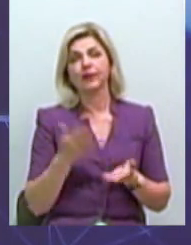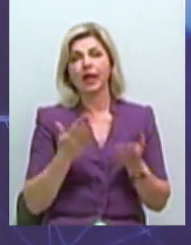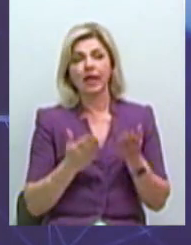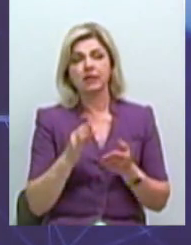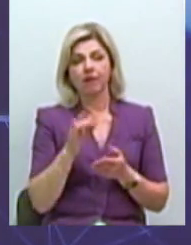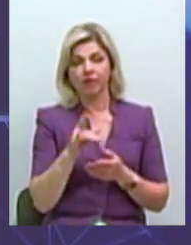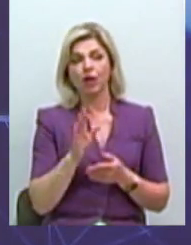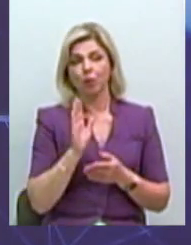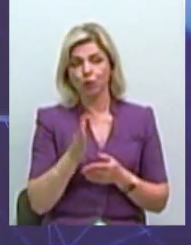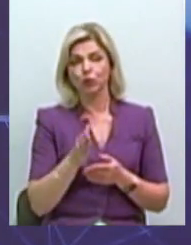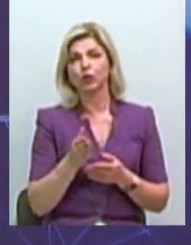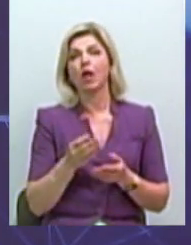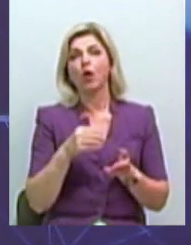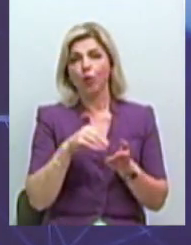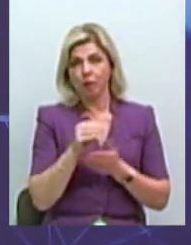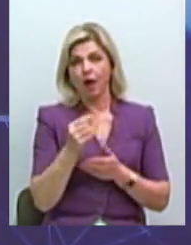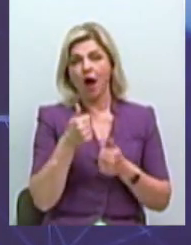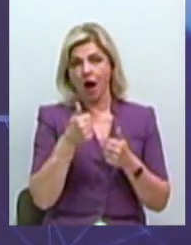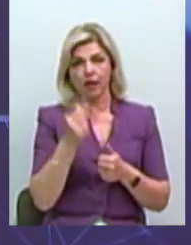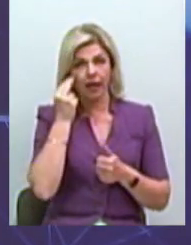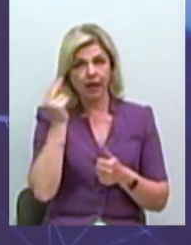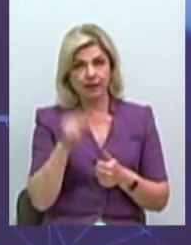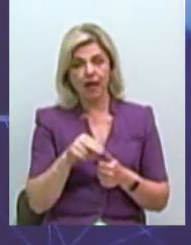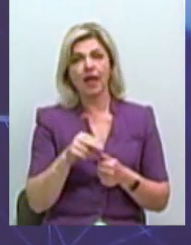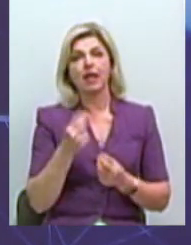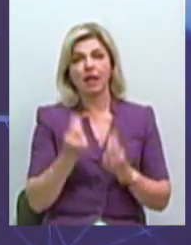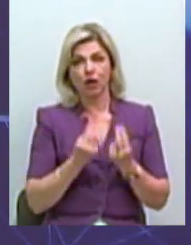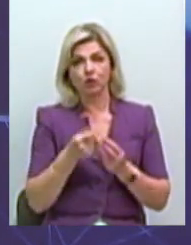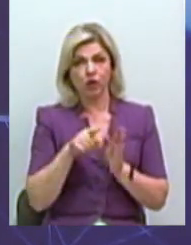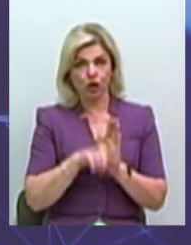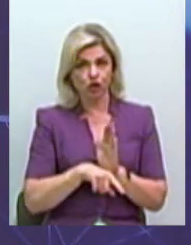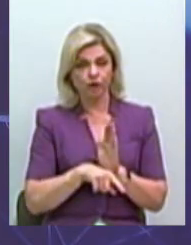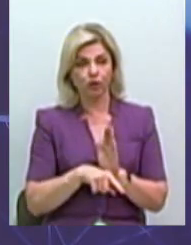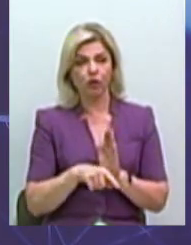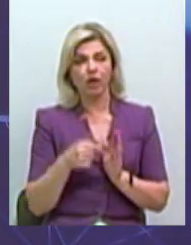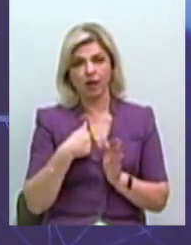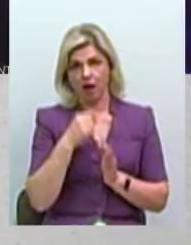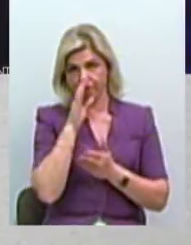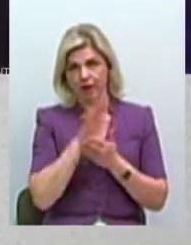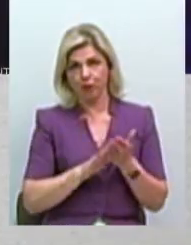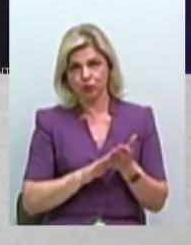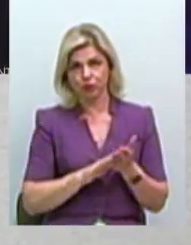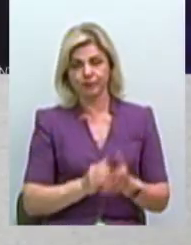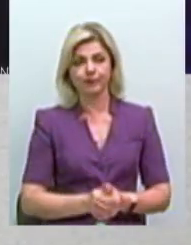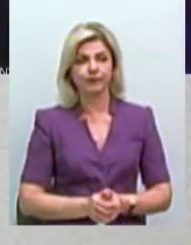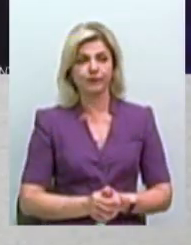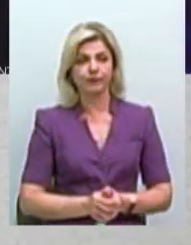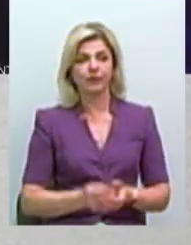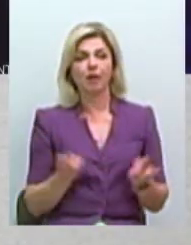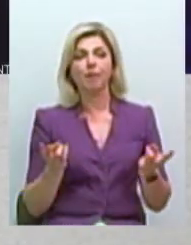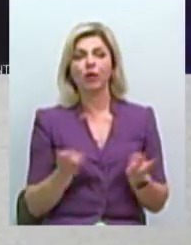знайдете гарну китайську іграшку дешеву, я вибачусь,